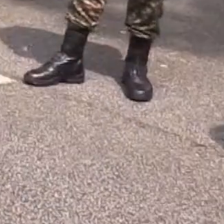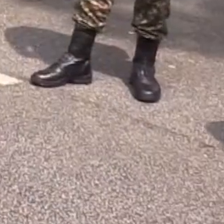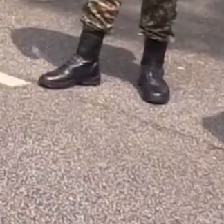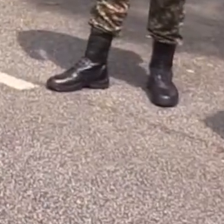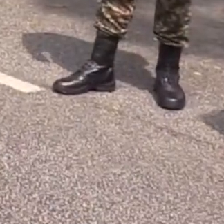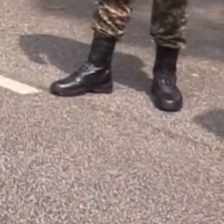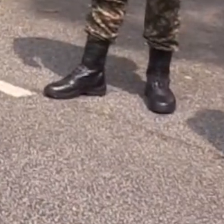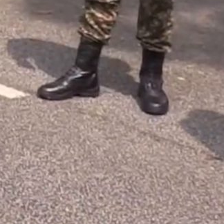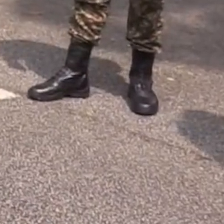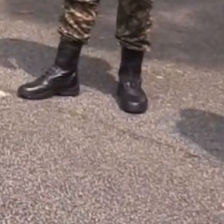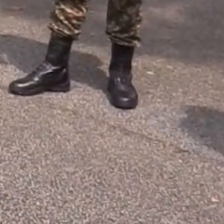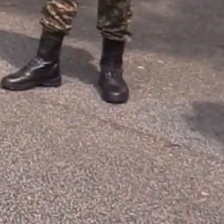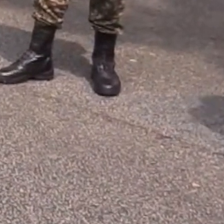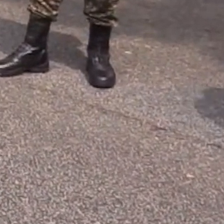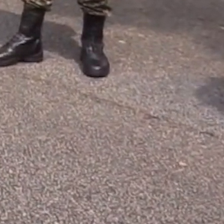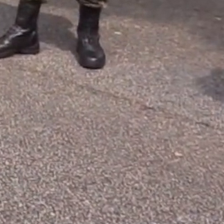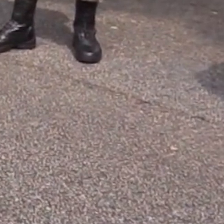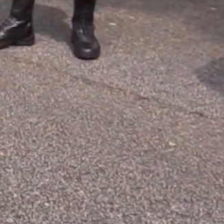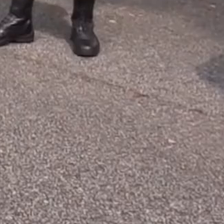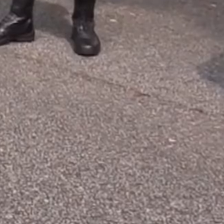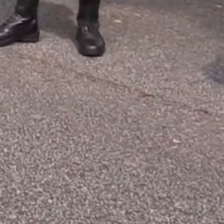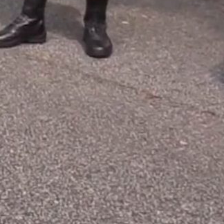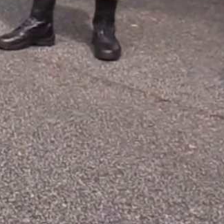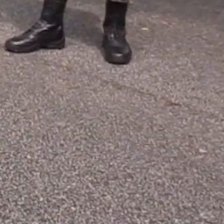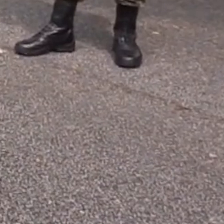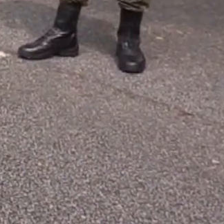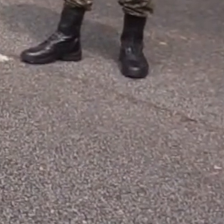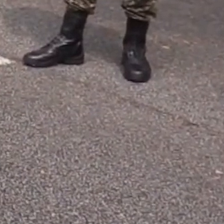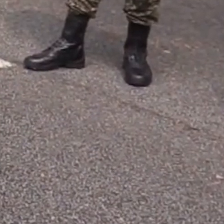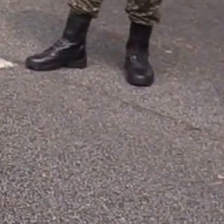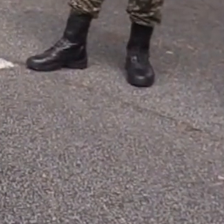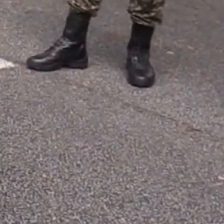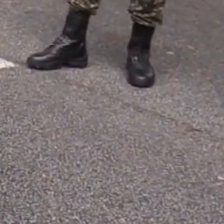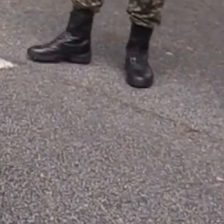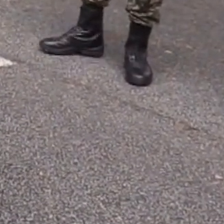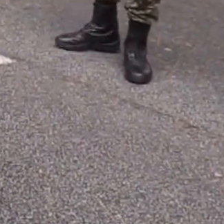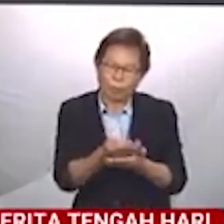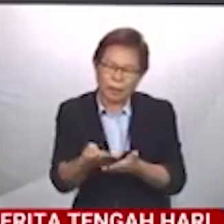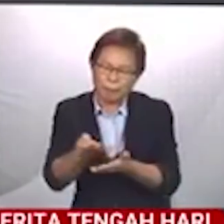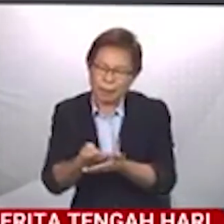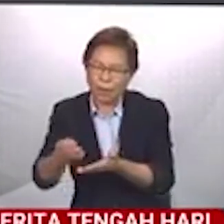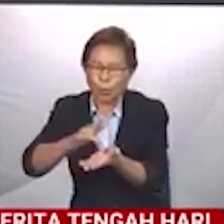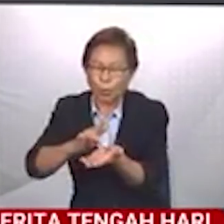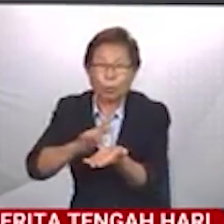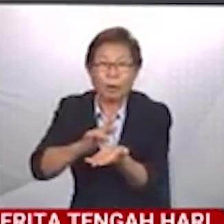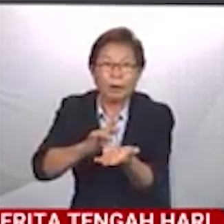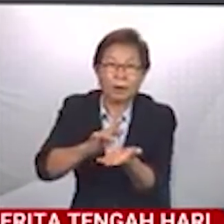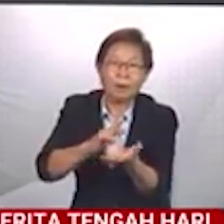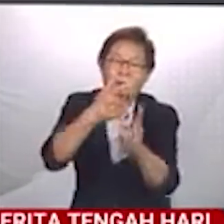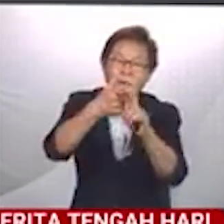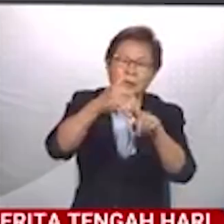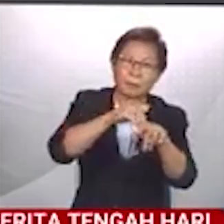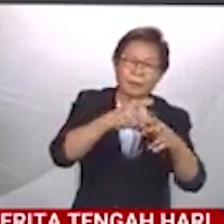dengan cepat akan pulang balik ke tempat dan kediaman masing-masing, ataupun membeli ubat, ubatan